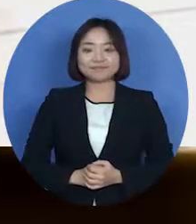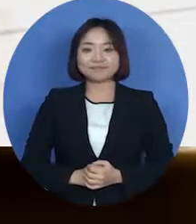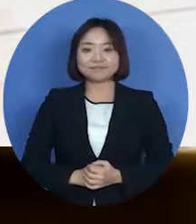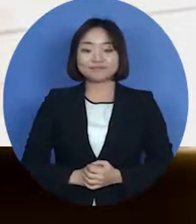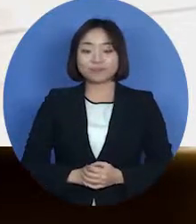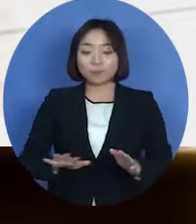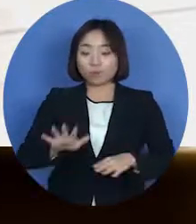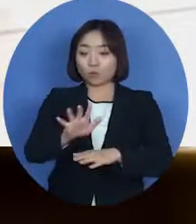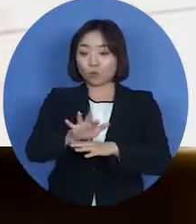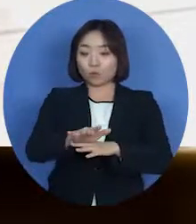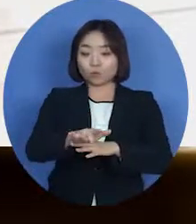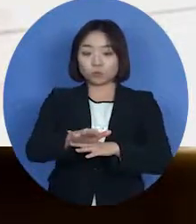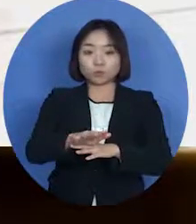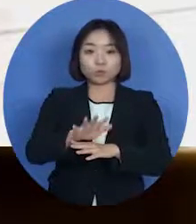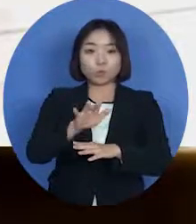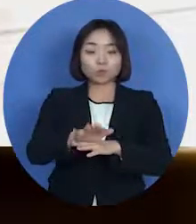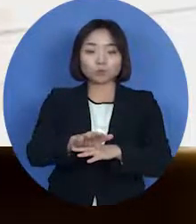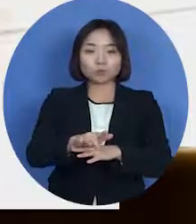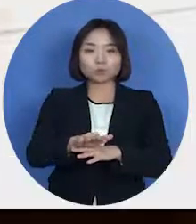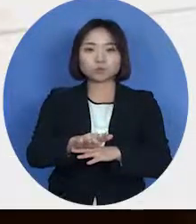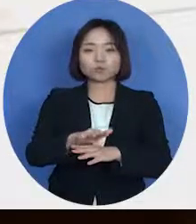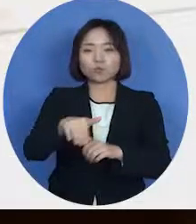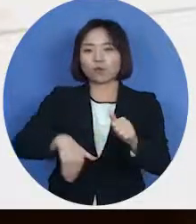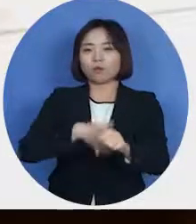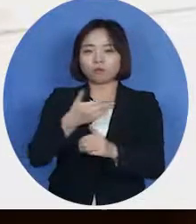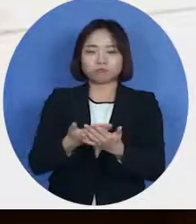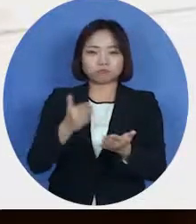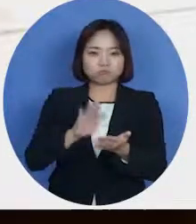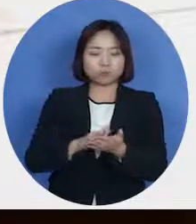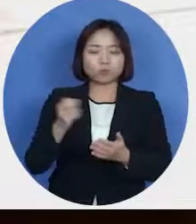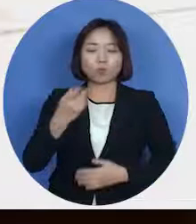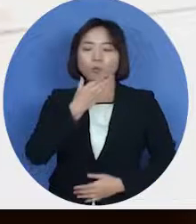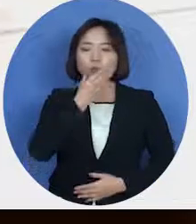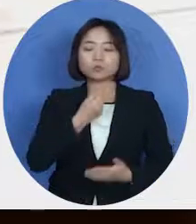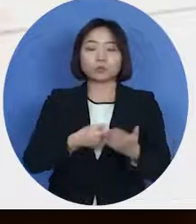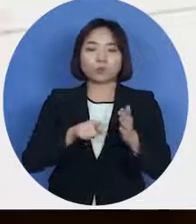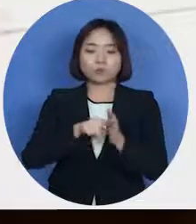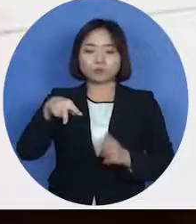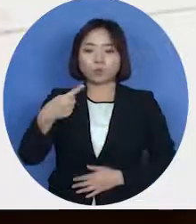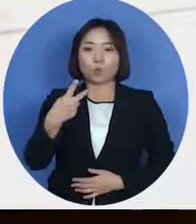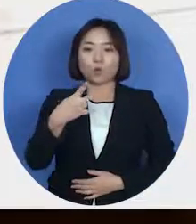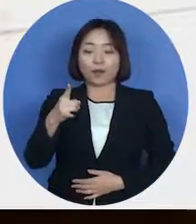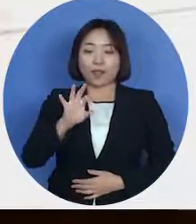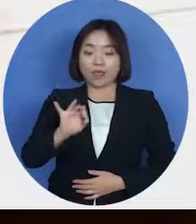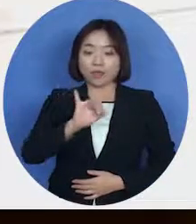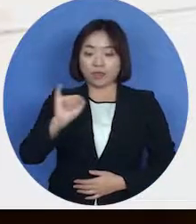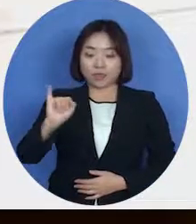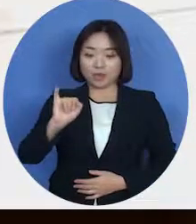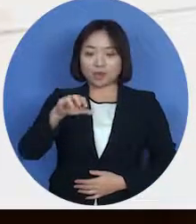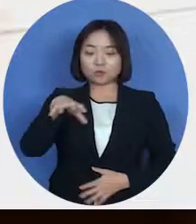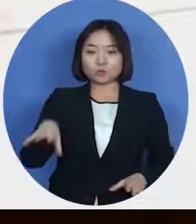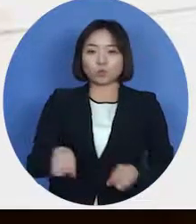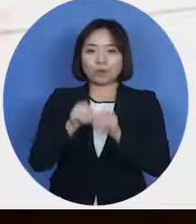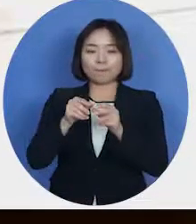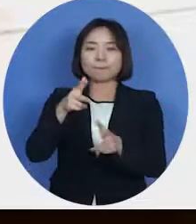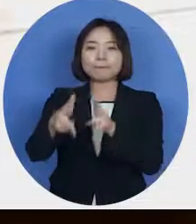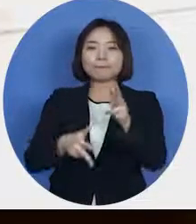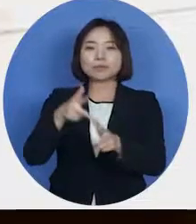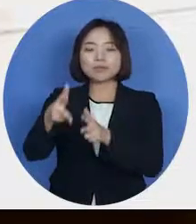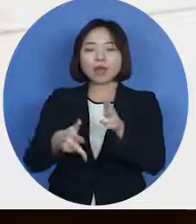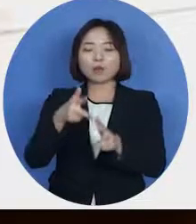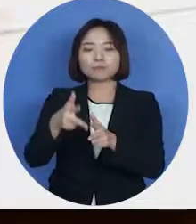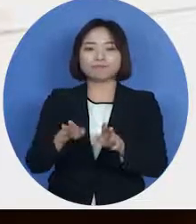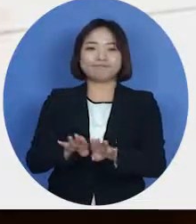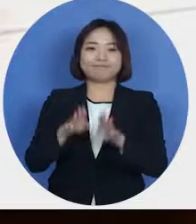공주시가 농촌지역에 정도 환경개선과 주민복지 향상을 위해 솔의 기권 역동 총 말 종합 개발사업 준공식을